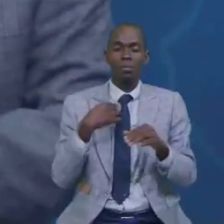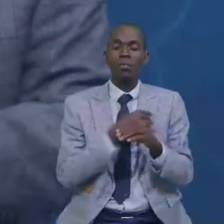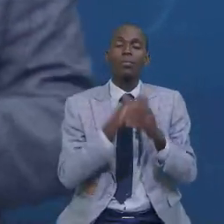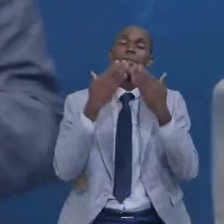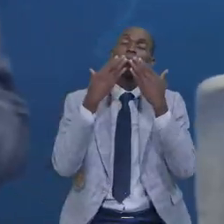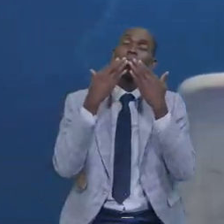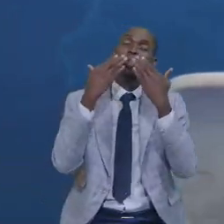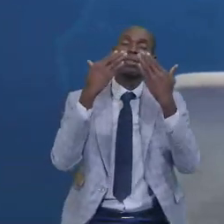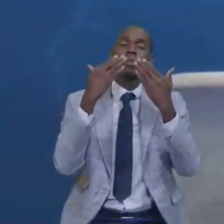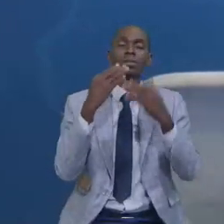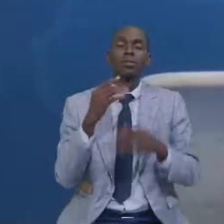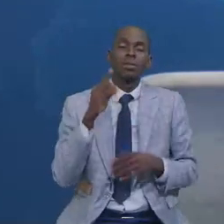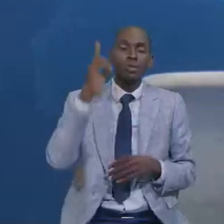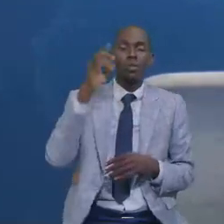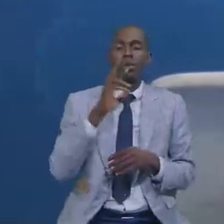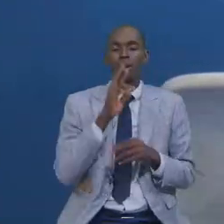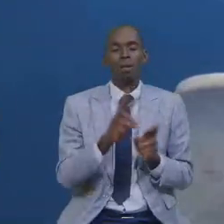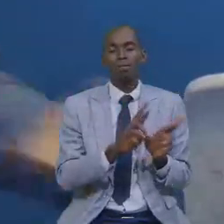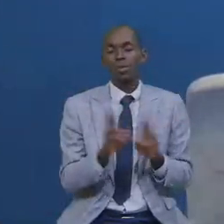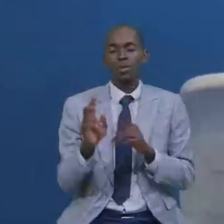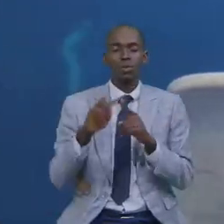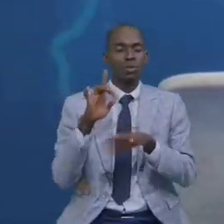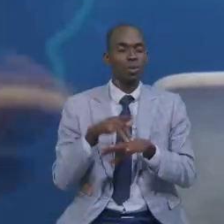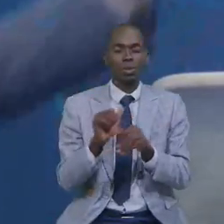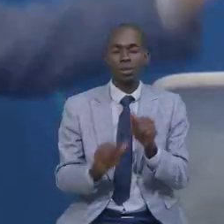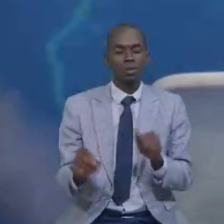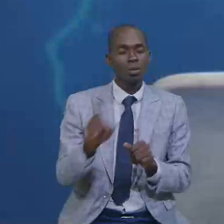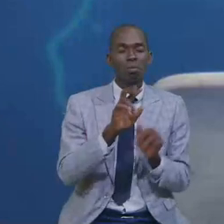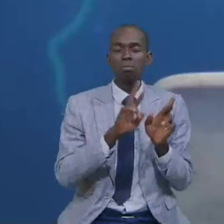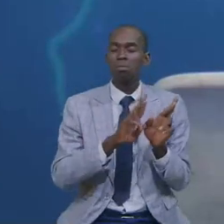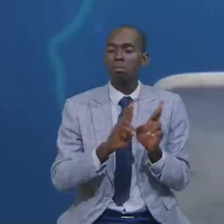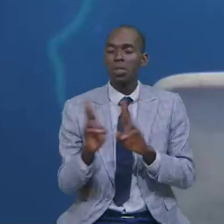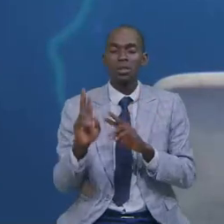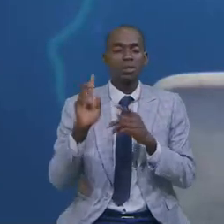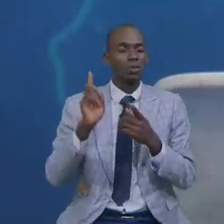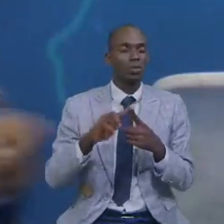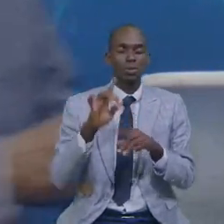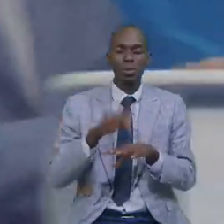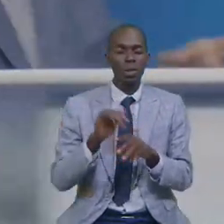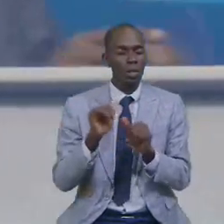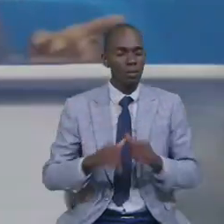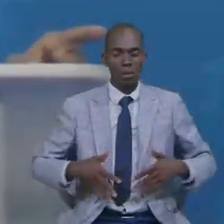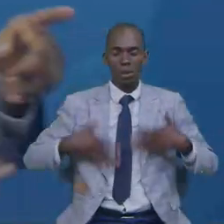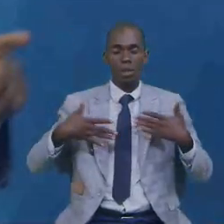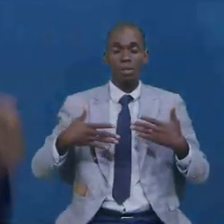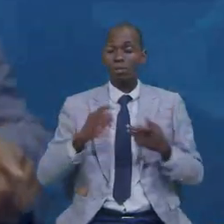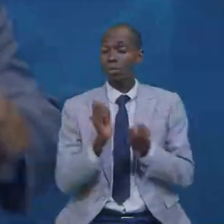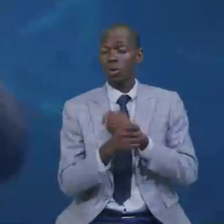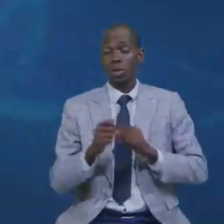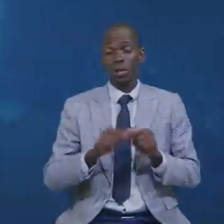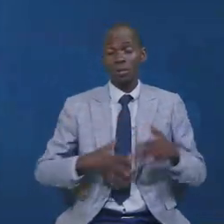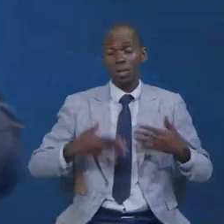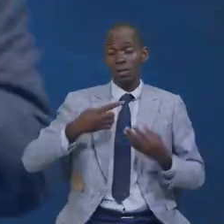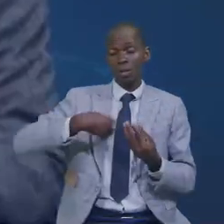nous te remercions tu es prêt à toucher chacun tu es prêt à transformer chaque vie